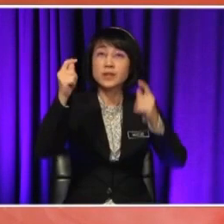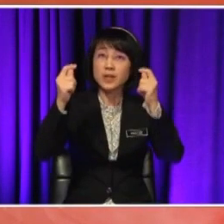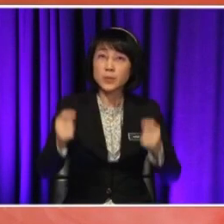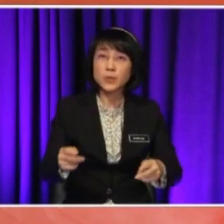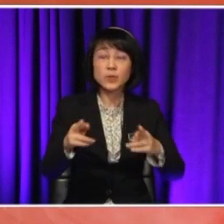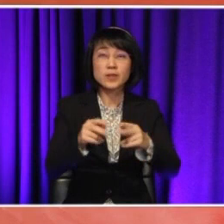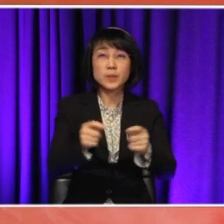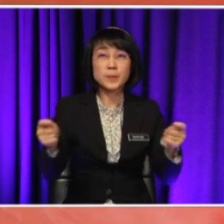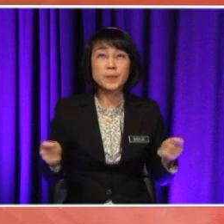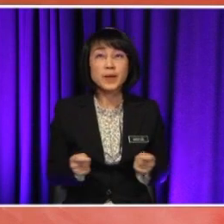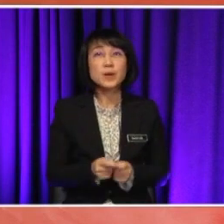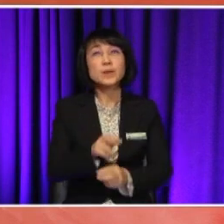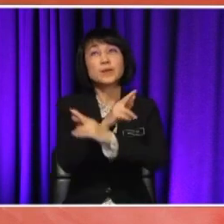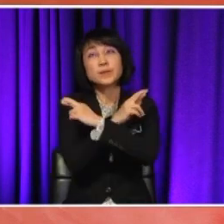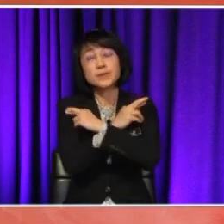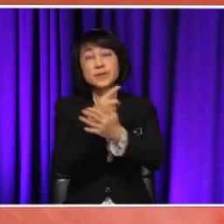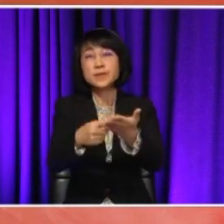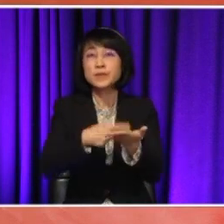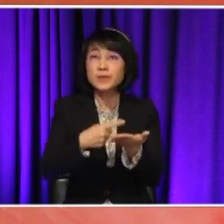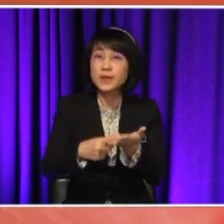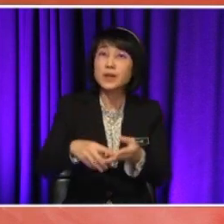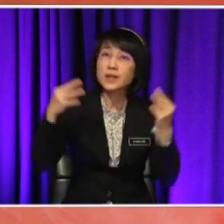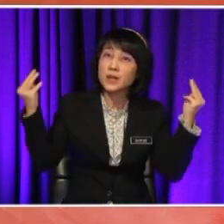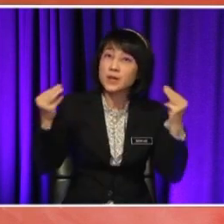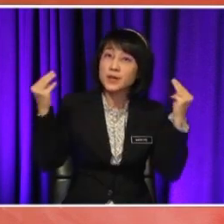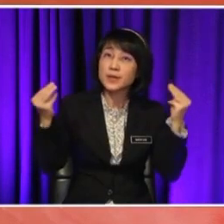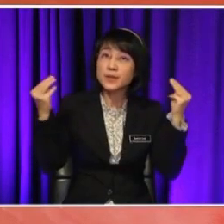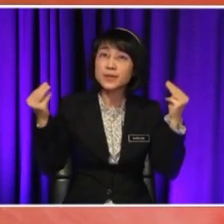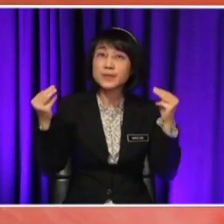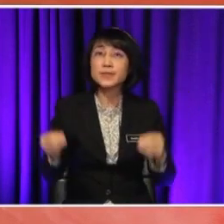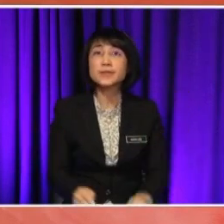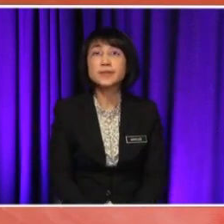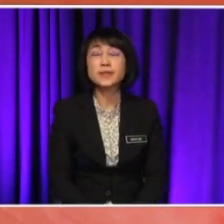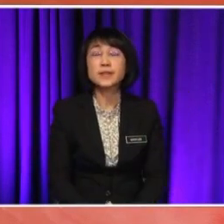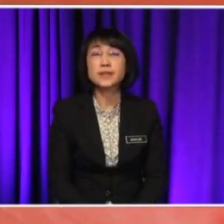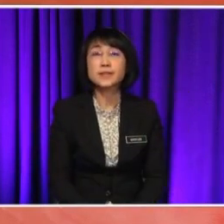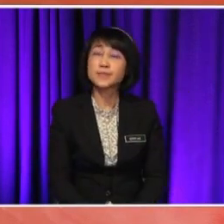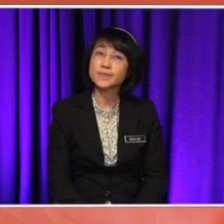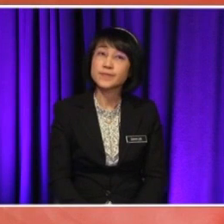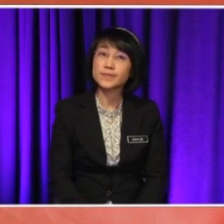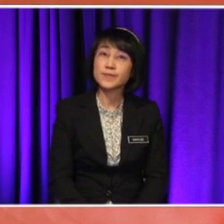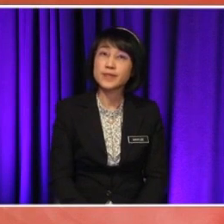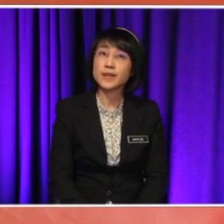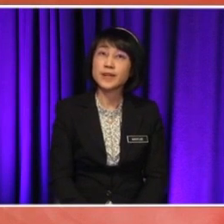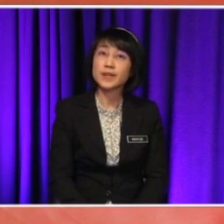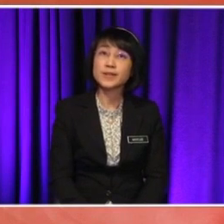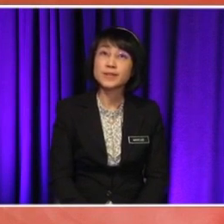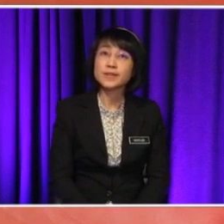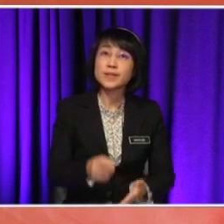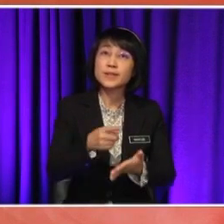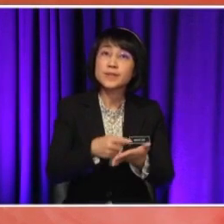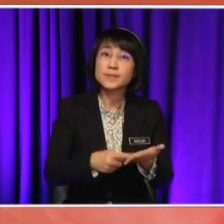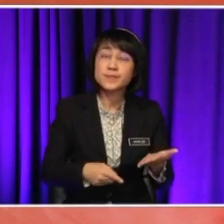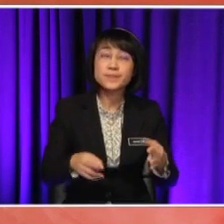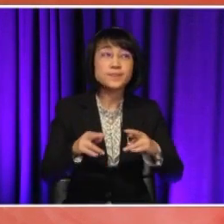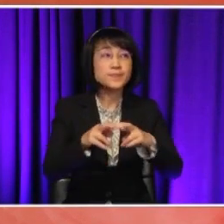berbincang, mengadakan majlis kenduri dan melakukan aktiviti seperti menyirat pukat. Apakah ruang pada rumah tradisional